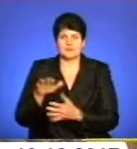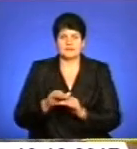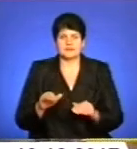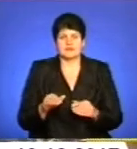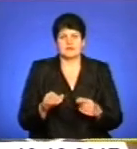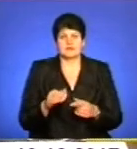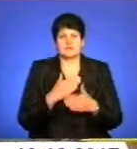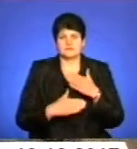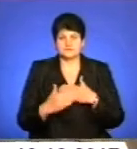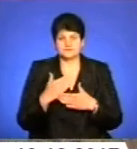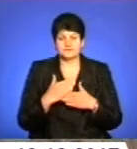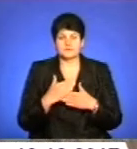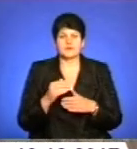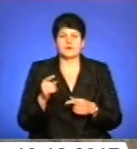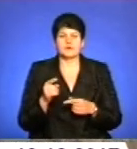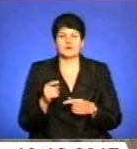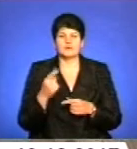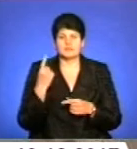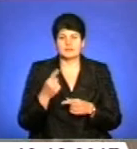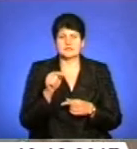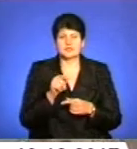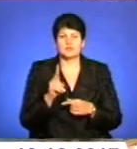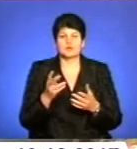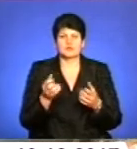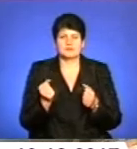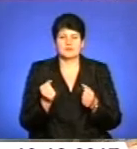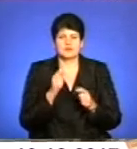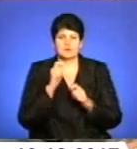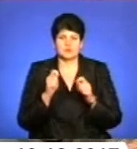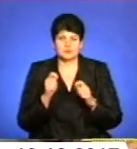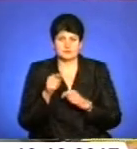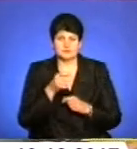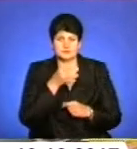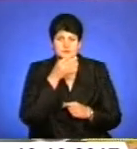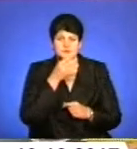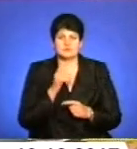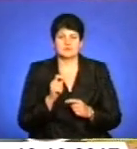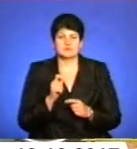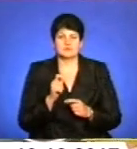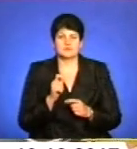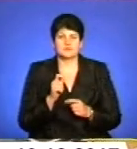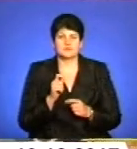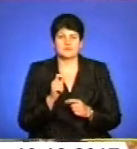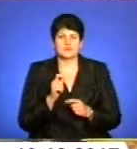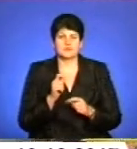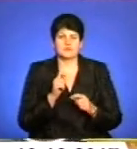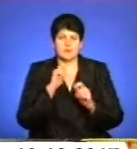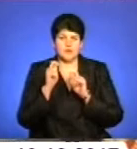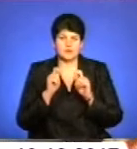фізичними можливостями. Артур Веретик – один із тих, хто отримав подарунки. Сподобали свої подарунки?